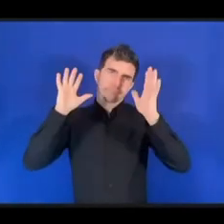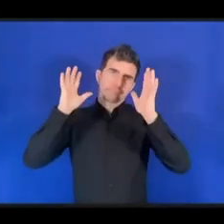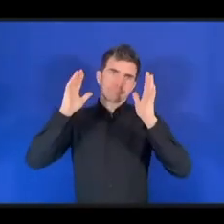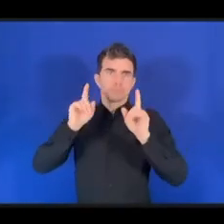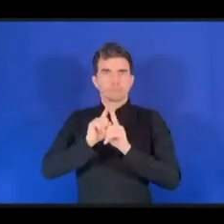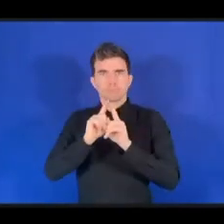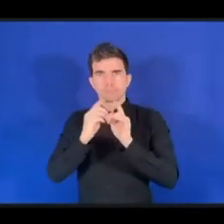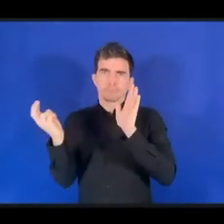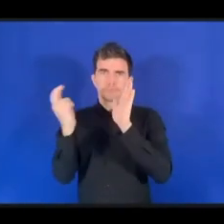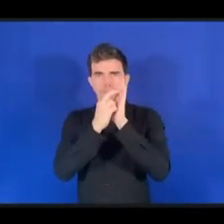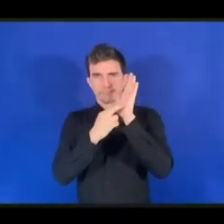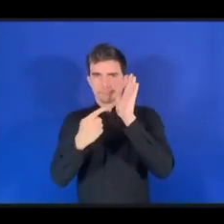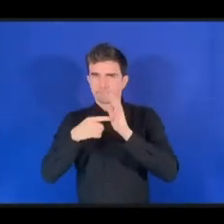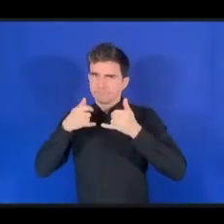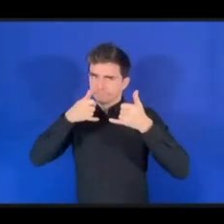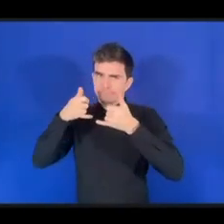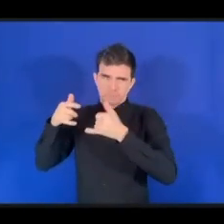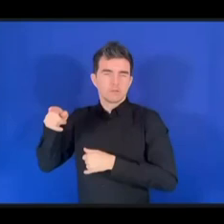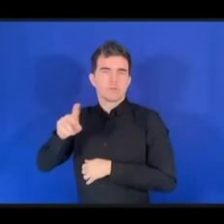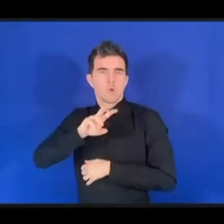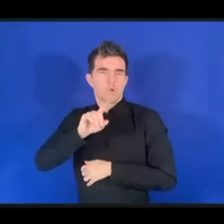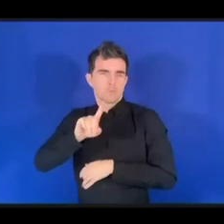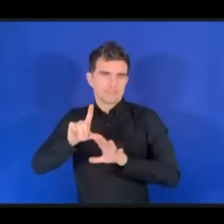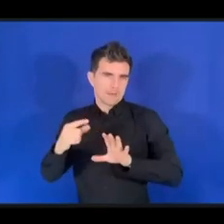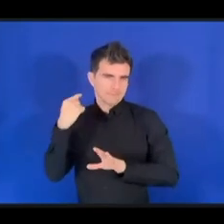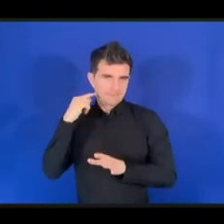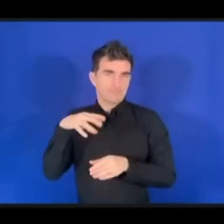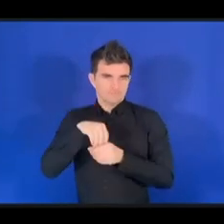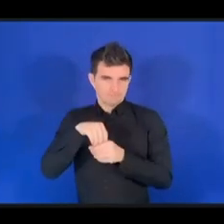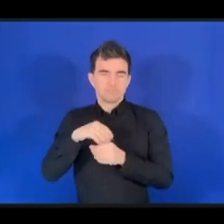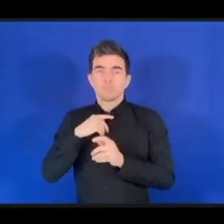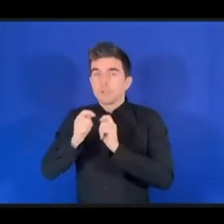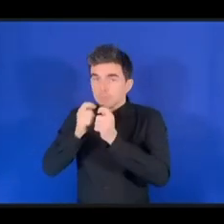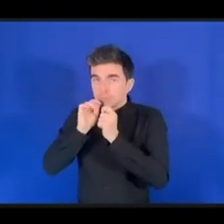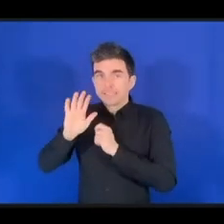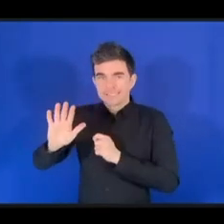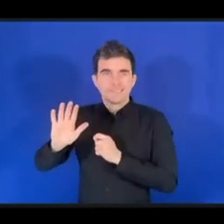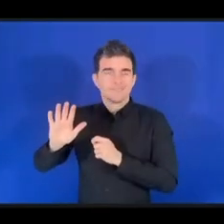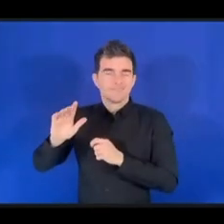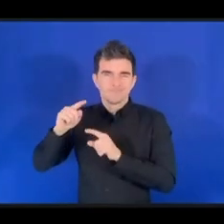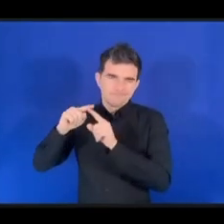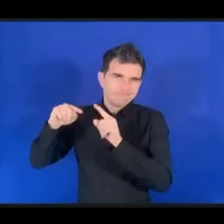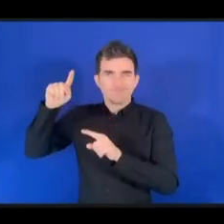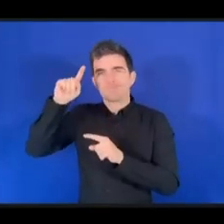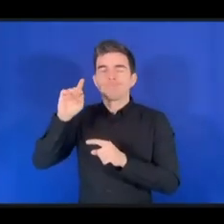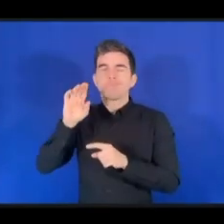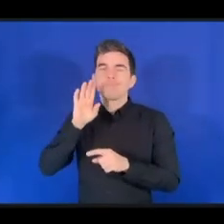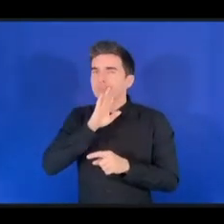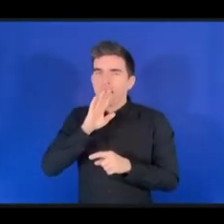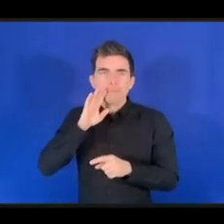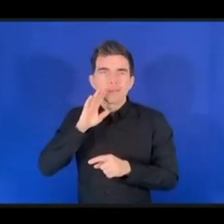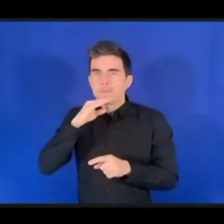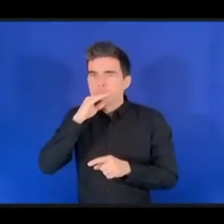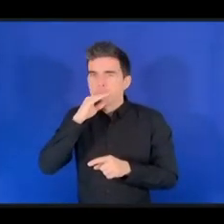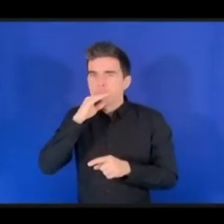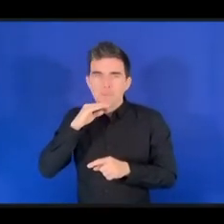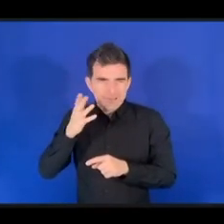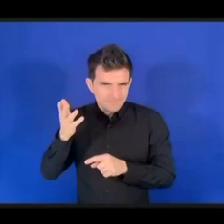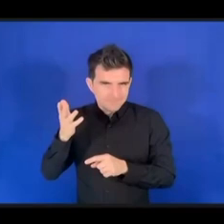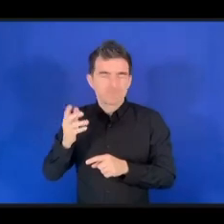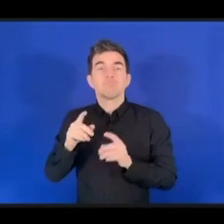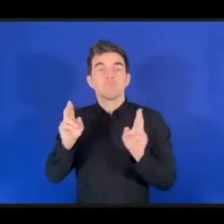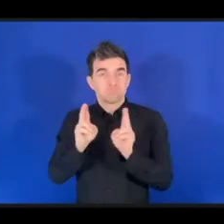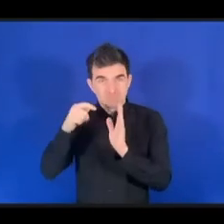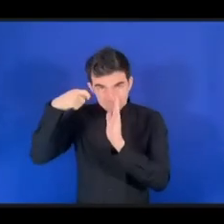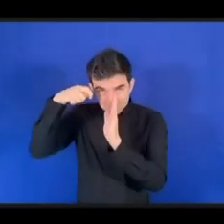مقابله مع والديه في عام 2017 واصدر مقطع فيديو بشان ذلك